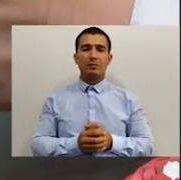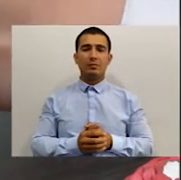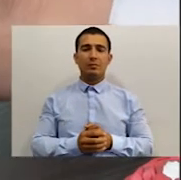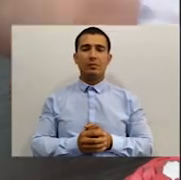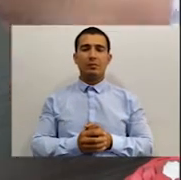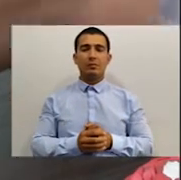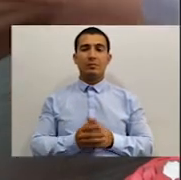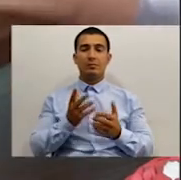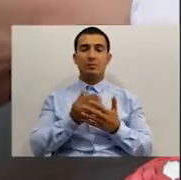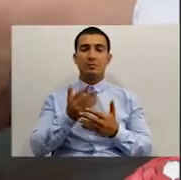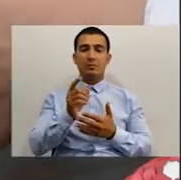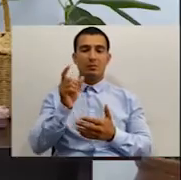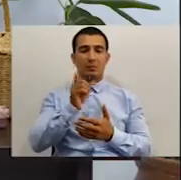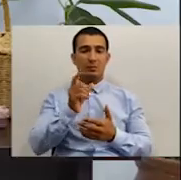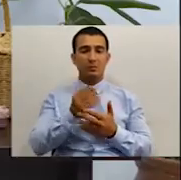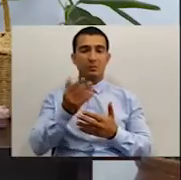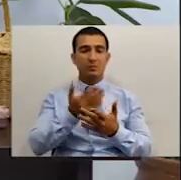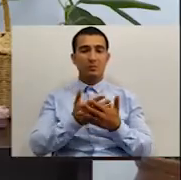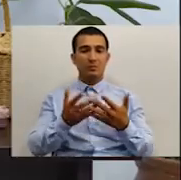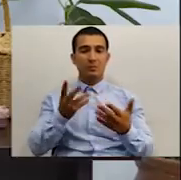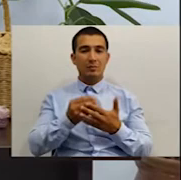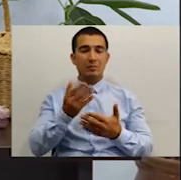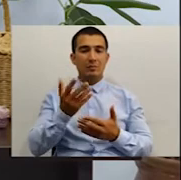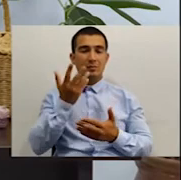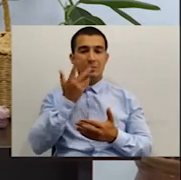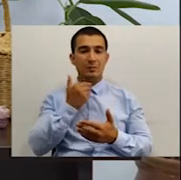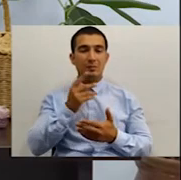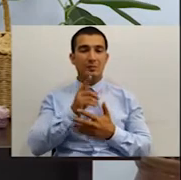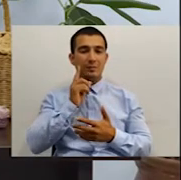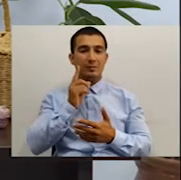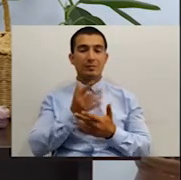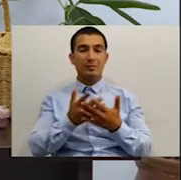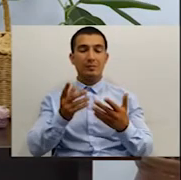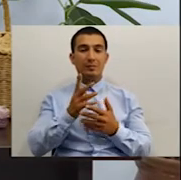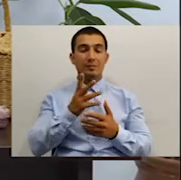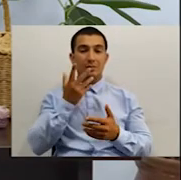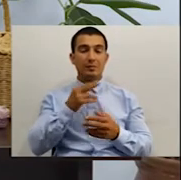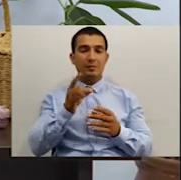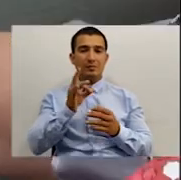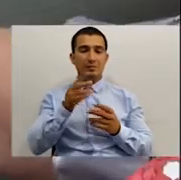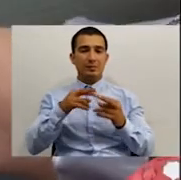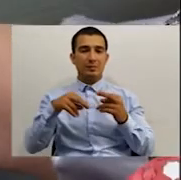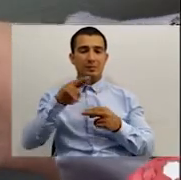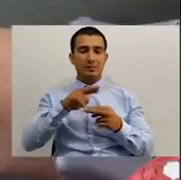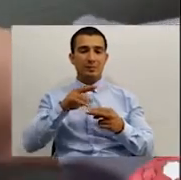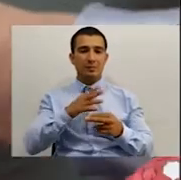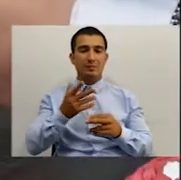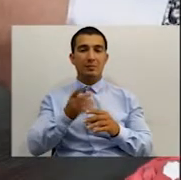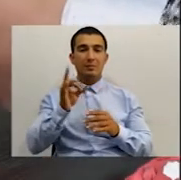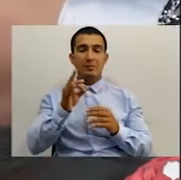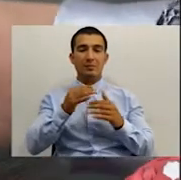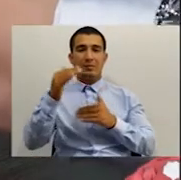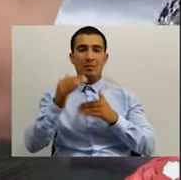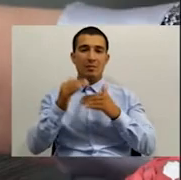Мәші көп нодаларымызы, паске қарап тұрген нодаларымызы, орталары бір қал болсын. Яқын ұзау болып